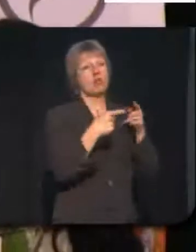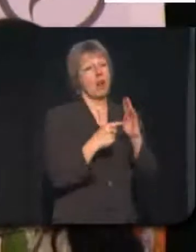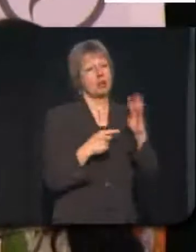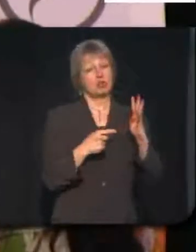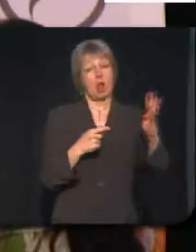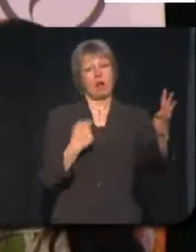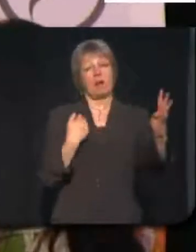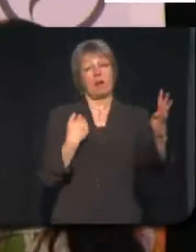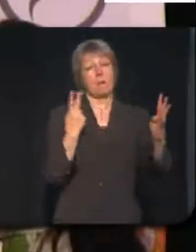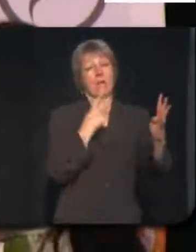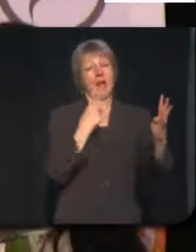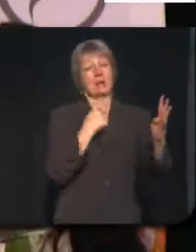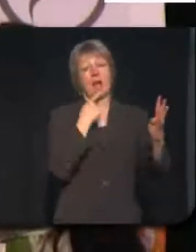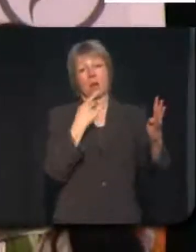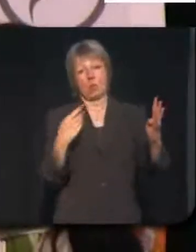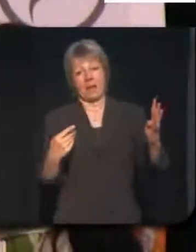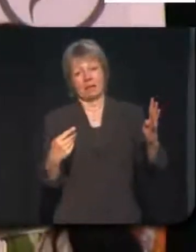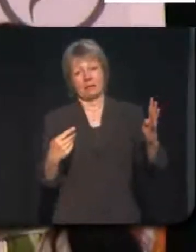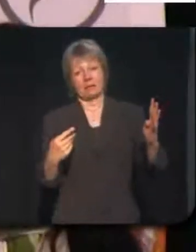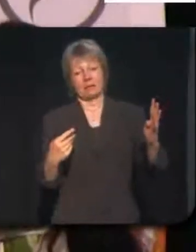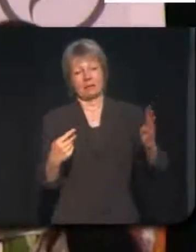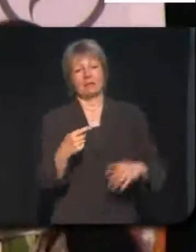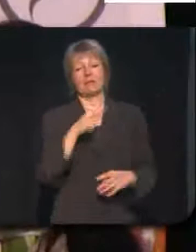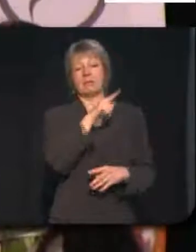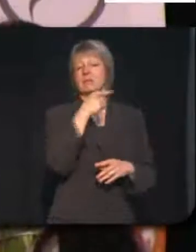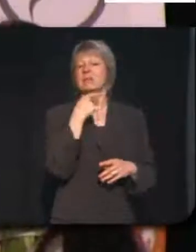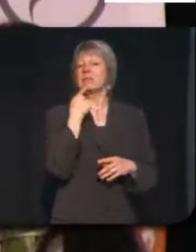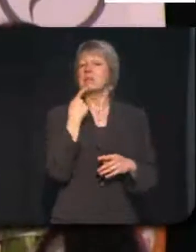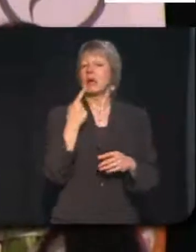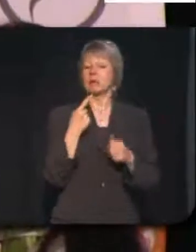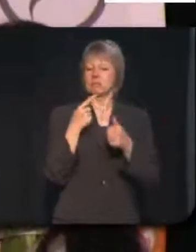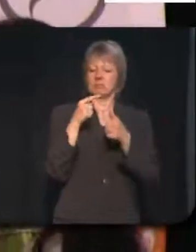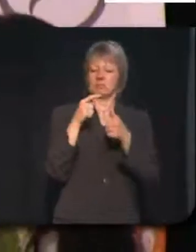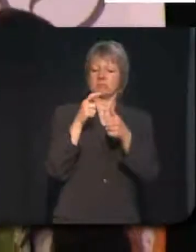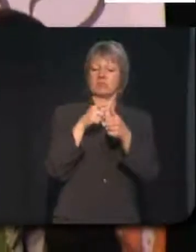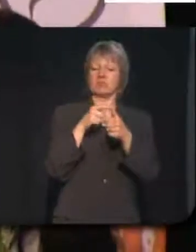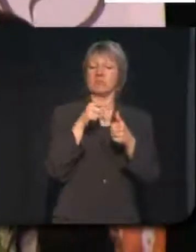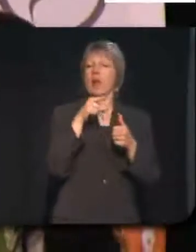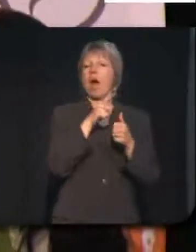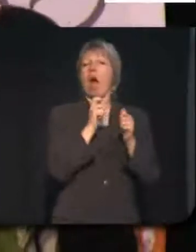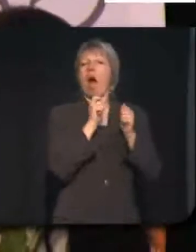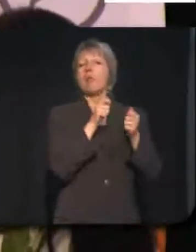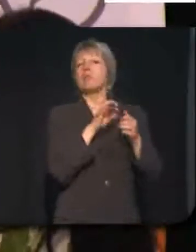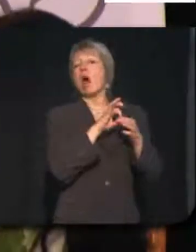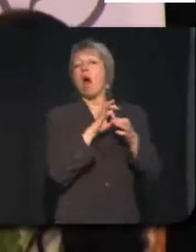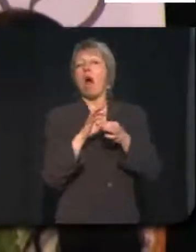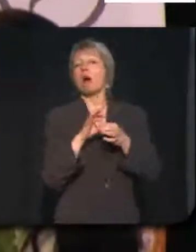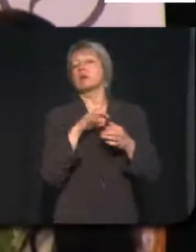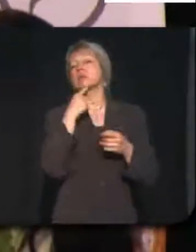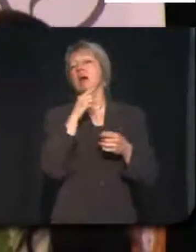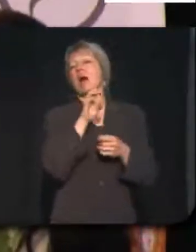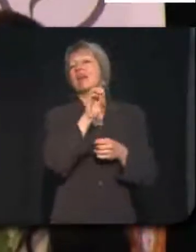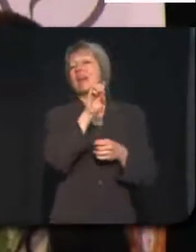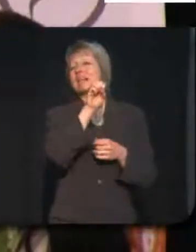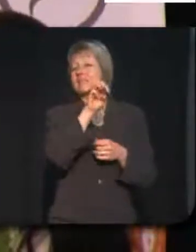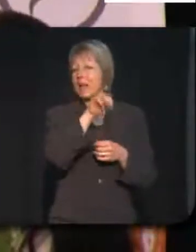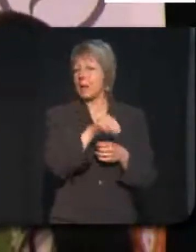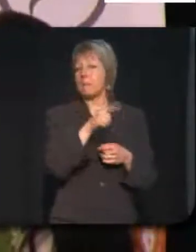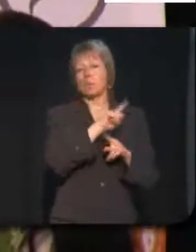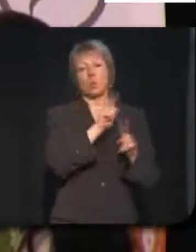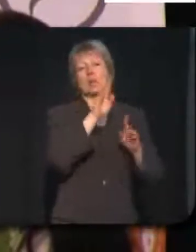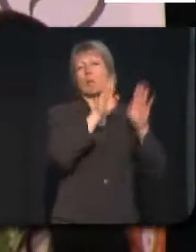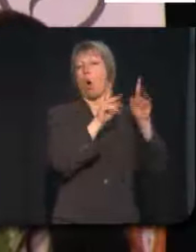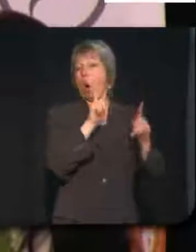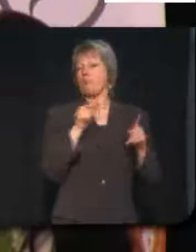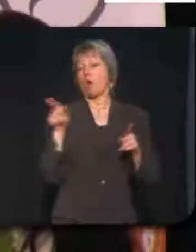einmal der Antrag würde darauf rumhacken dass es sozusagen undemokratisch ist obwohl ja das Verfassungsgericht zugestimmt hat